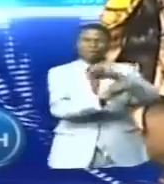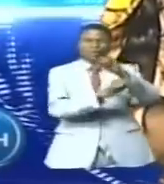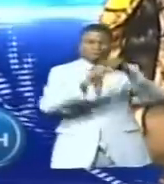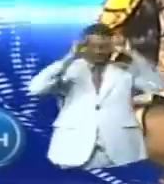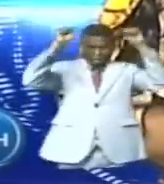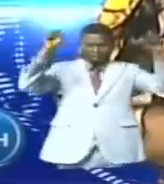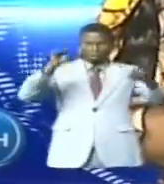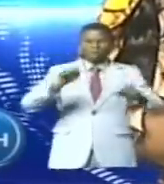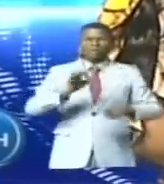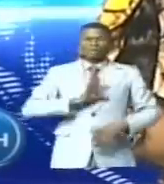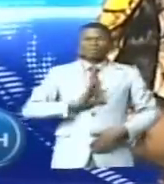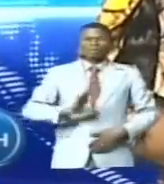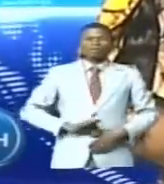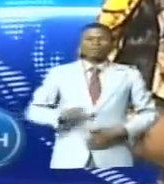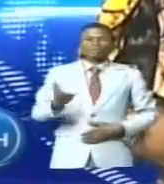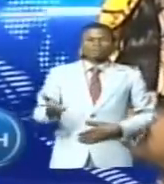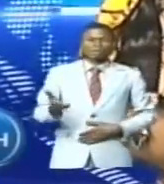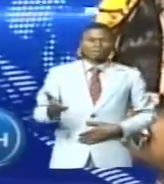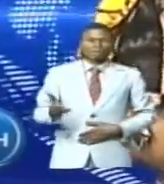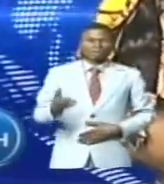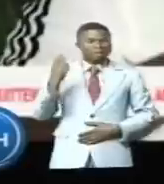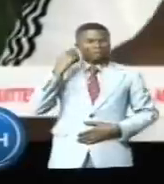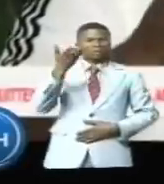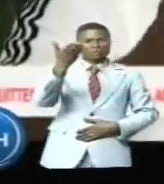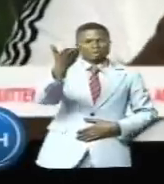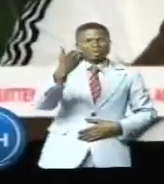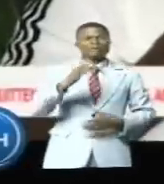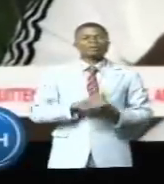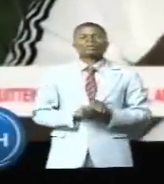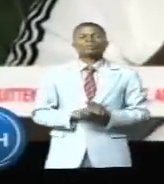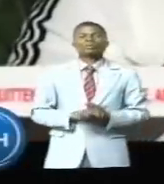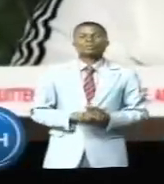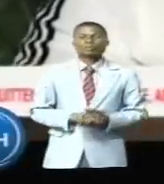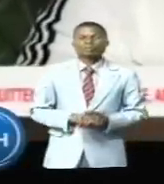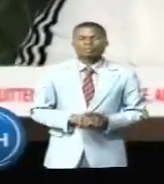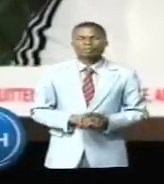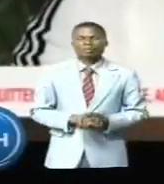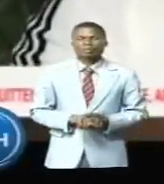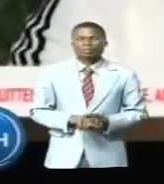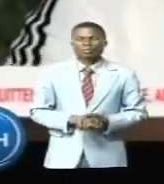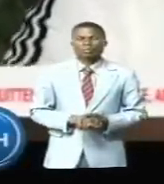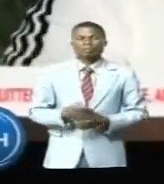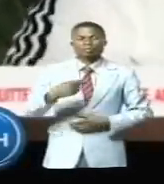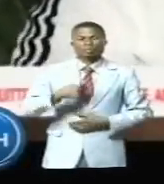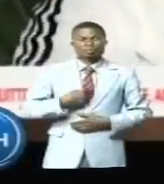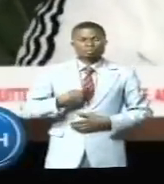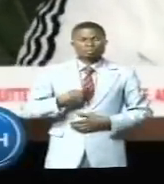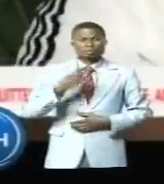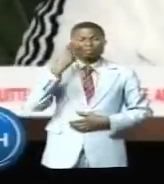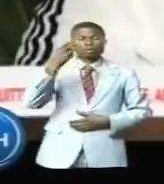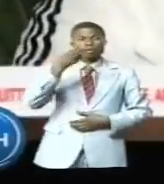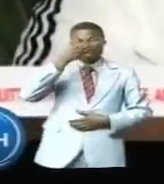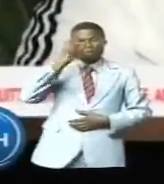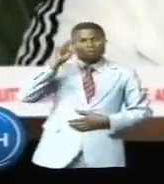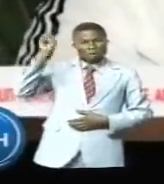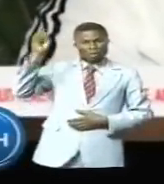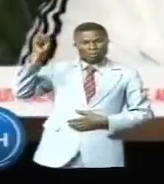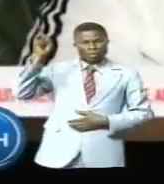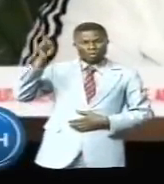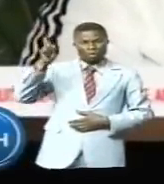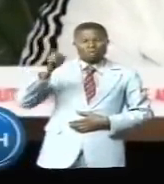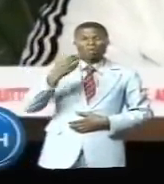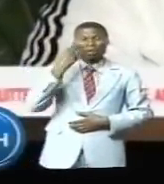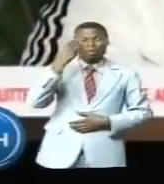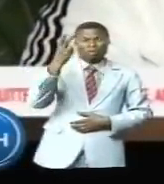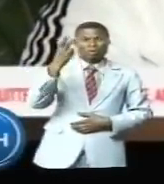de la République, Félix-Antoine Tshisekedi Tshilombo. On l'écoute. À faire. Vous m'aviez suivi à Bukavu quand j'étais là et vous m'aviez